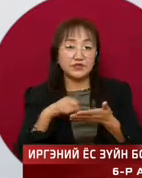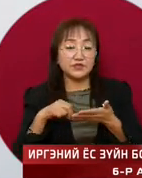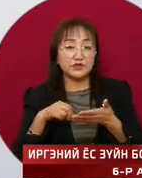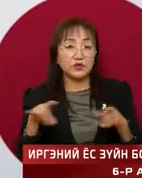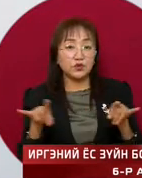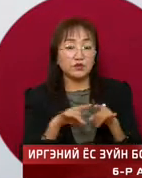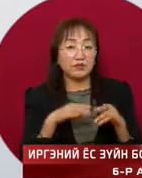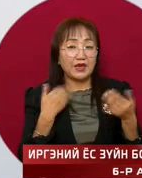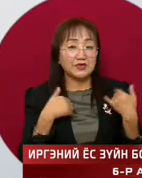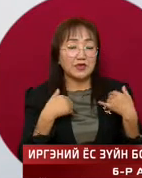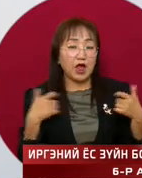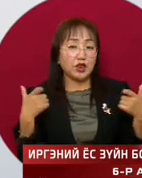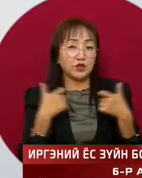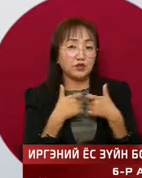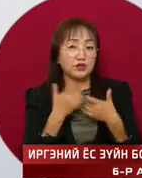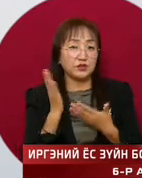багштайгаа тулгаарай.